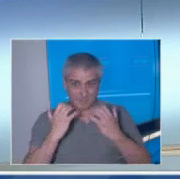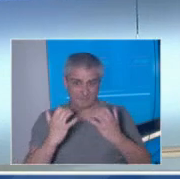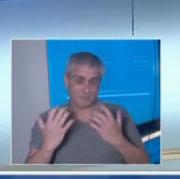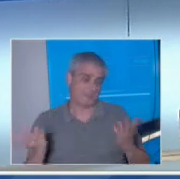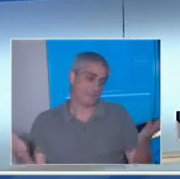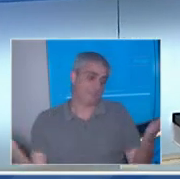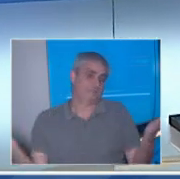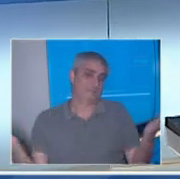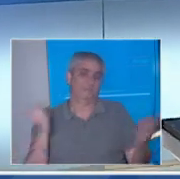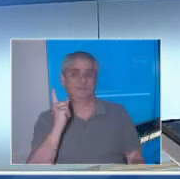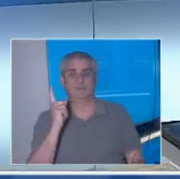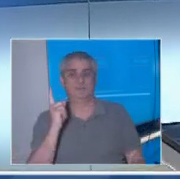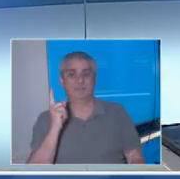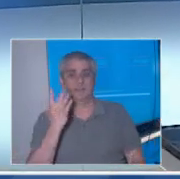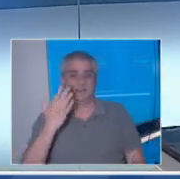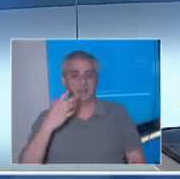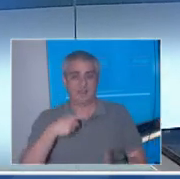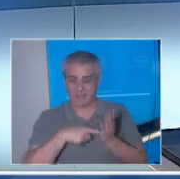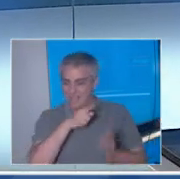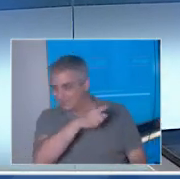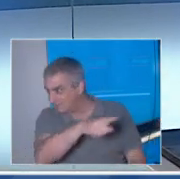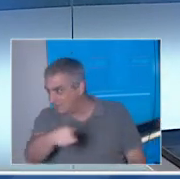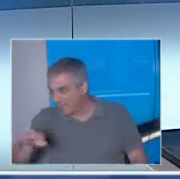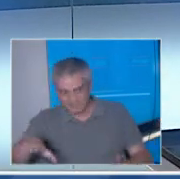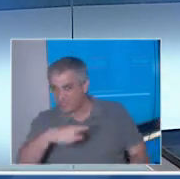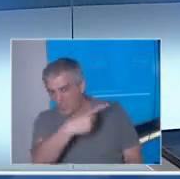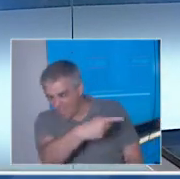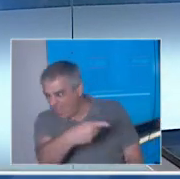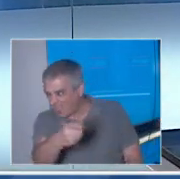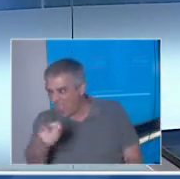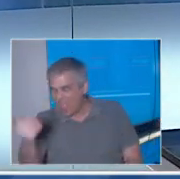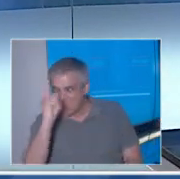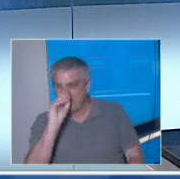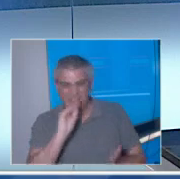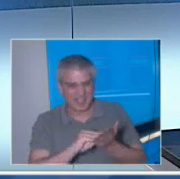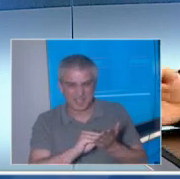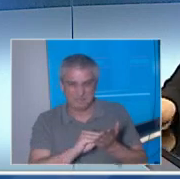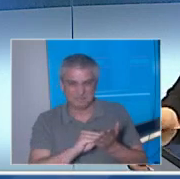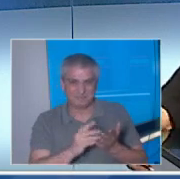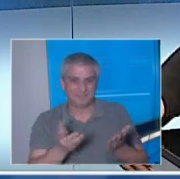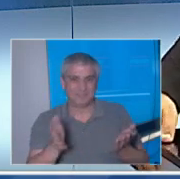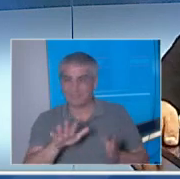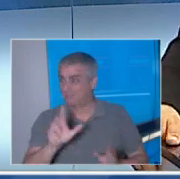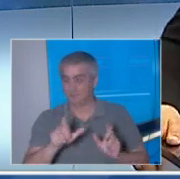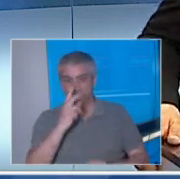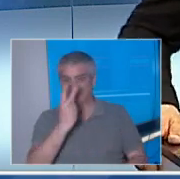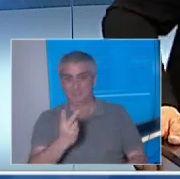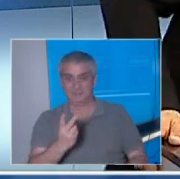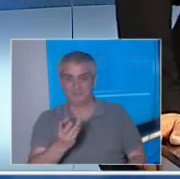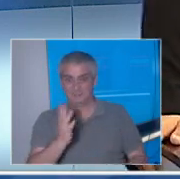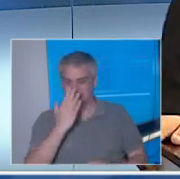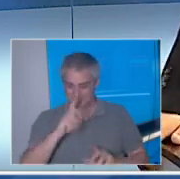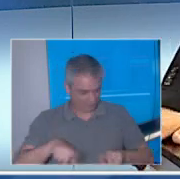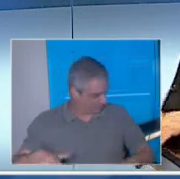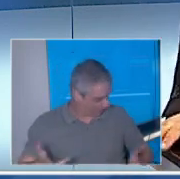לא. אבל להצביע על הכיסאות, אתם! כתם! כן! ואתה יודע, אנשים מסתכלים על